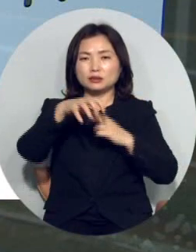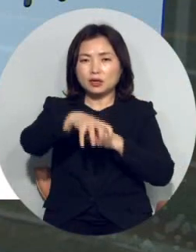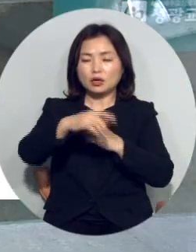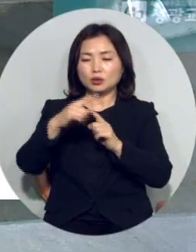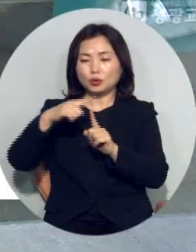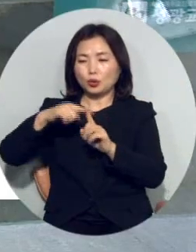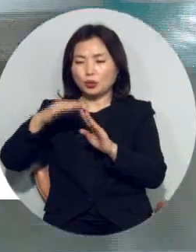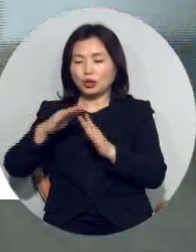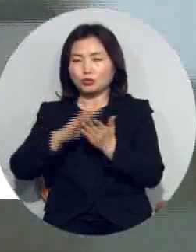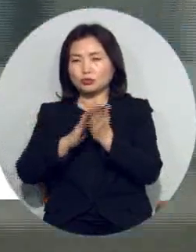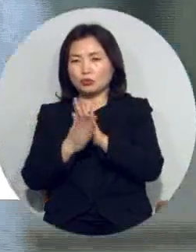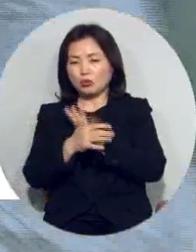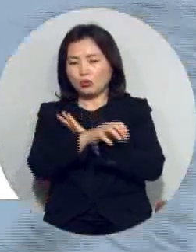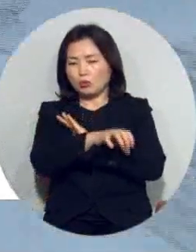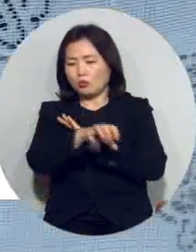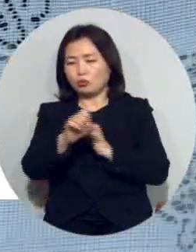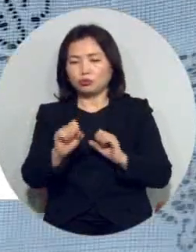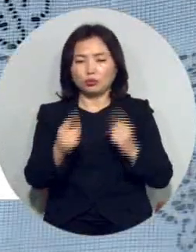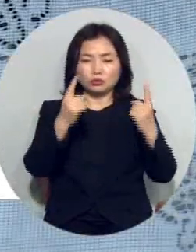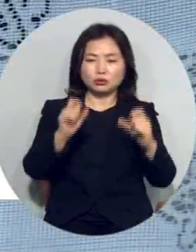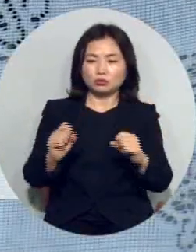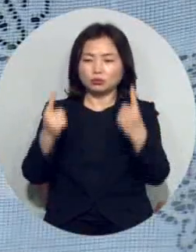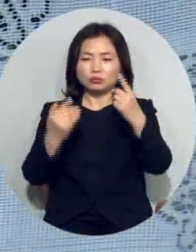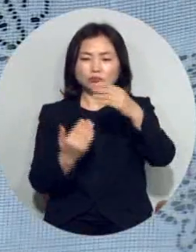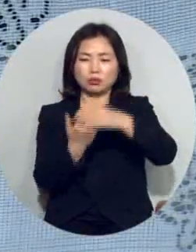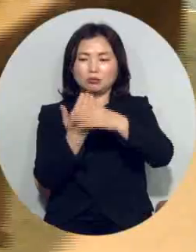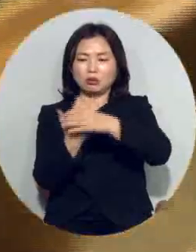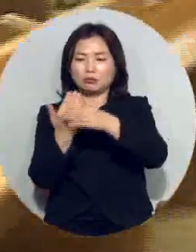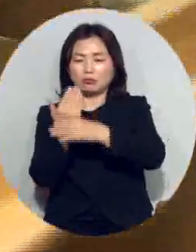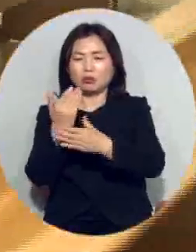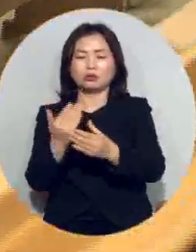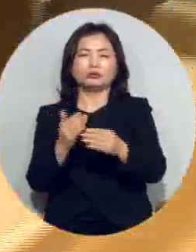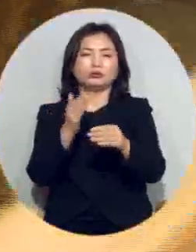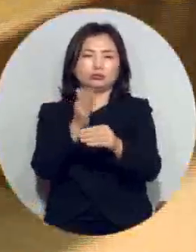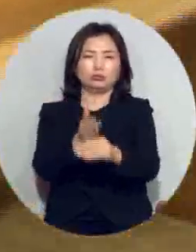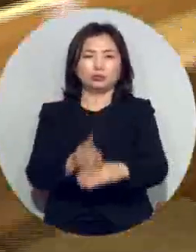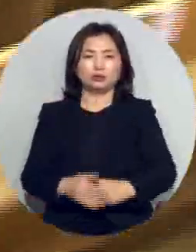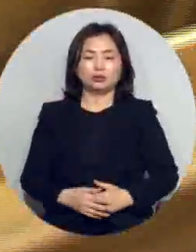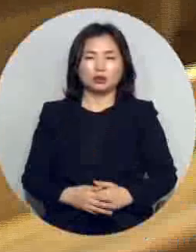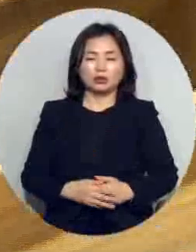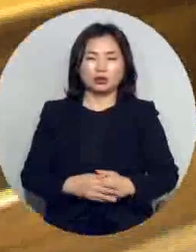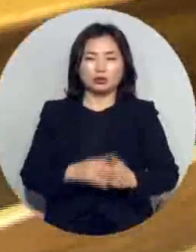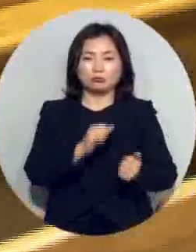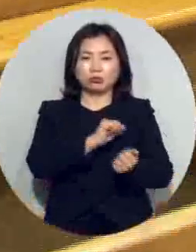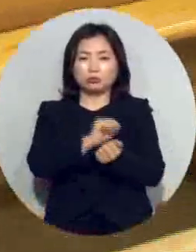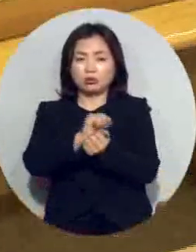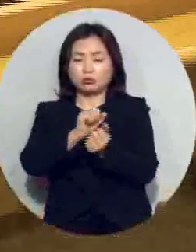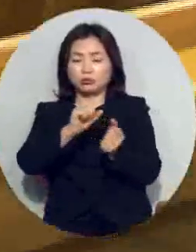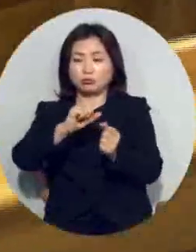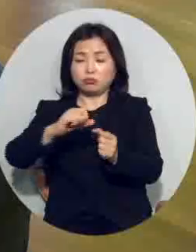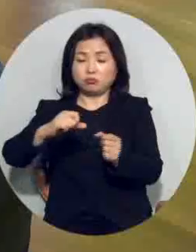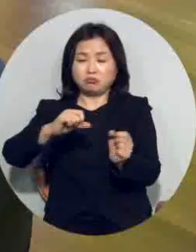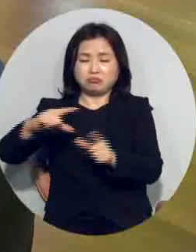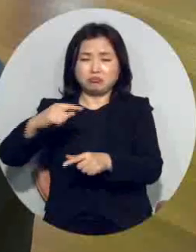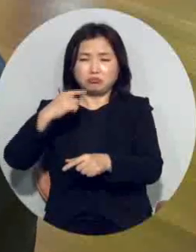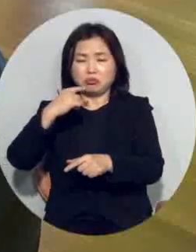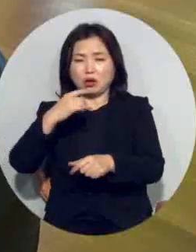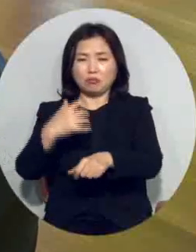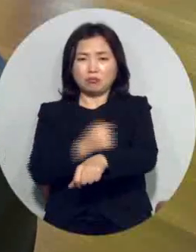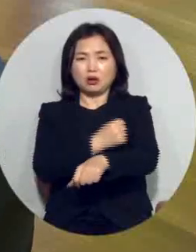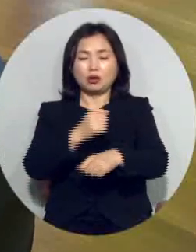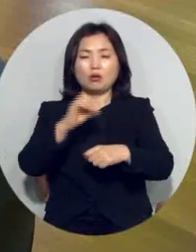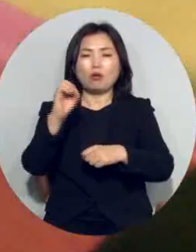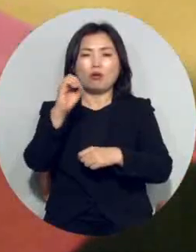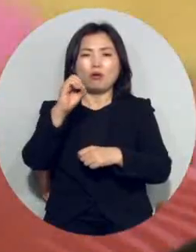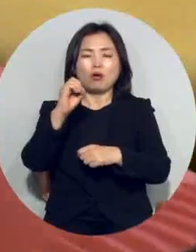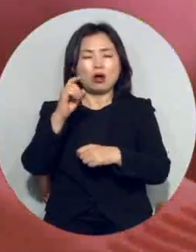교회 유치원 등 동시다발적으로 감염이 확산되고 있습니다 연사의 감염 속도가 워낙 빨라 5 미크론